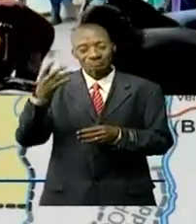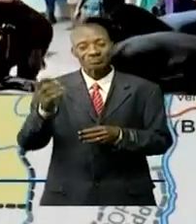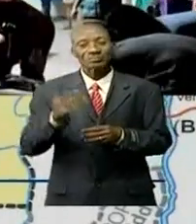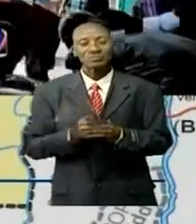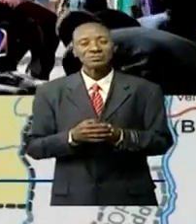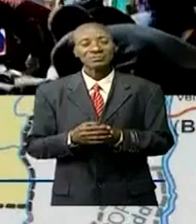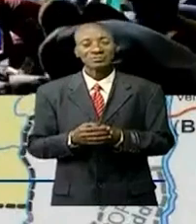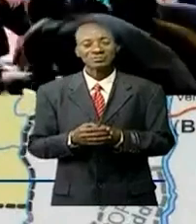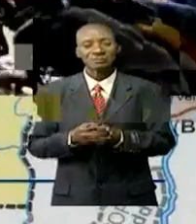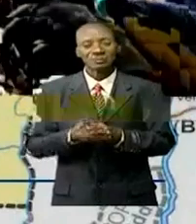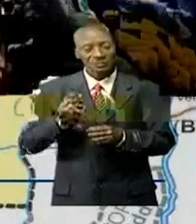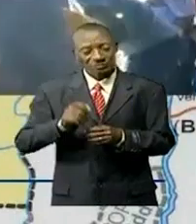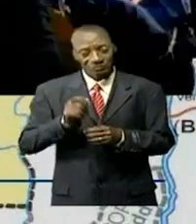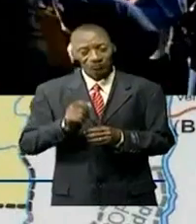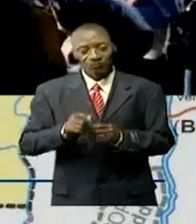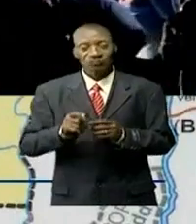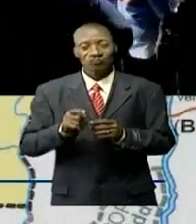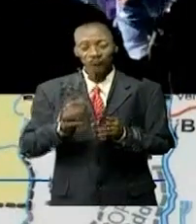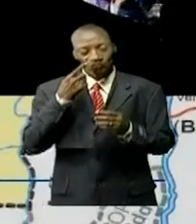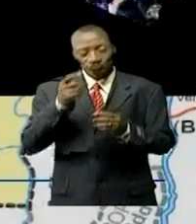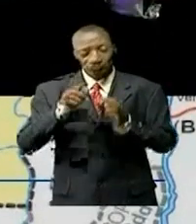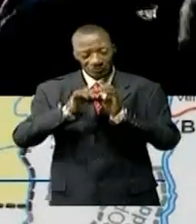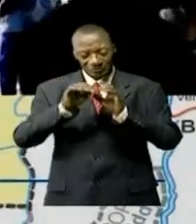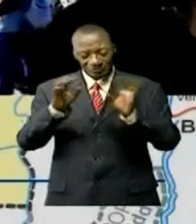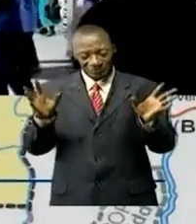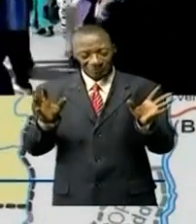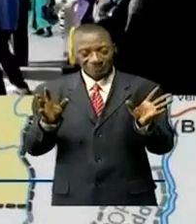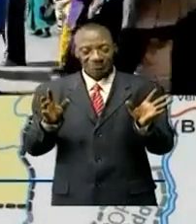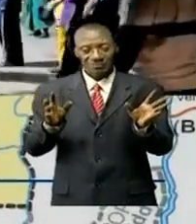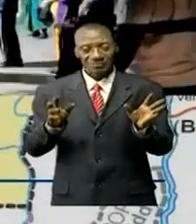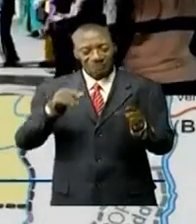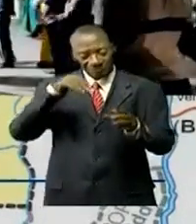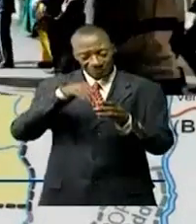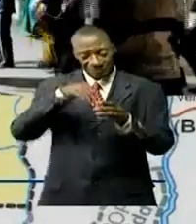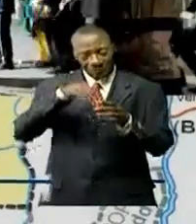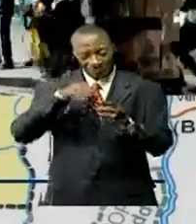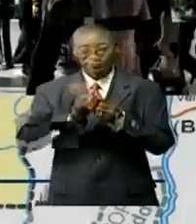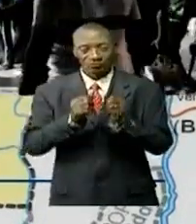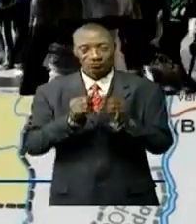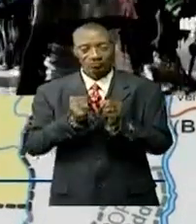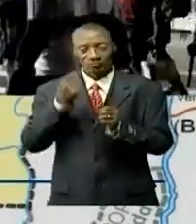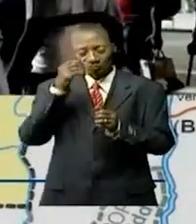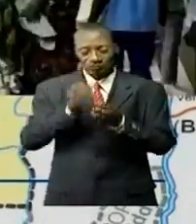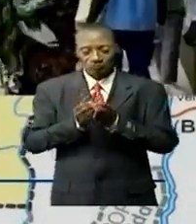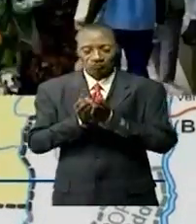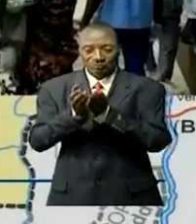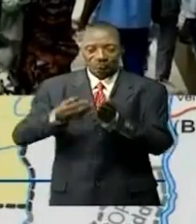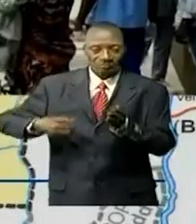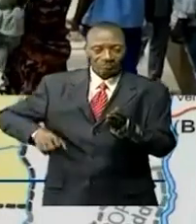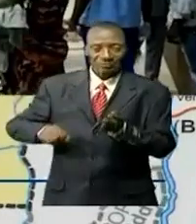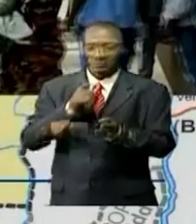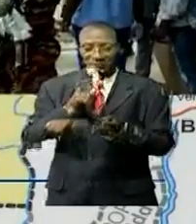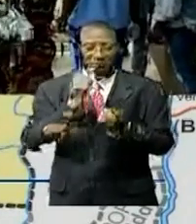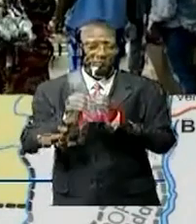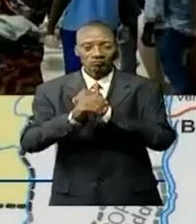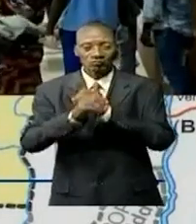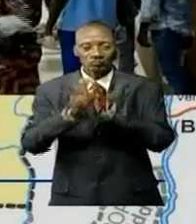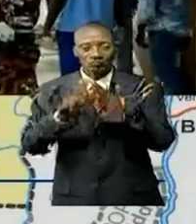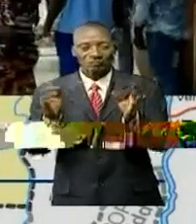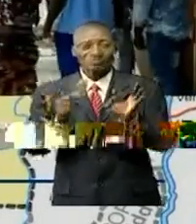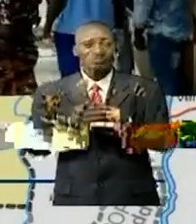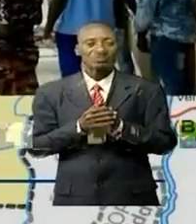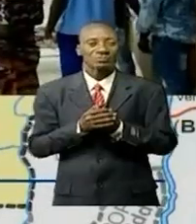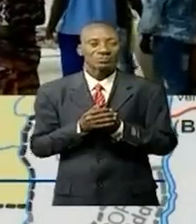nous a, je veux dire, commencé. Nous avons accéléré cela, malheureusement, encore avec ce drame en plus et en trop. Ok, d'un moment à l'autre,